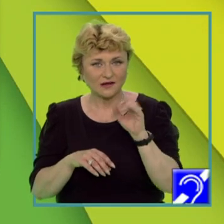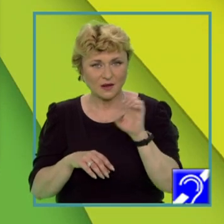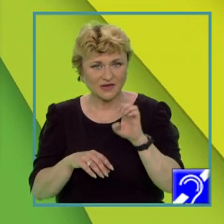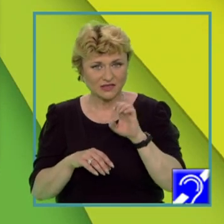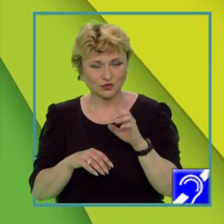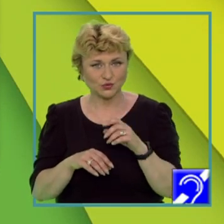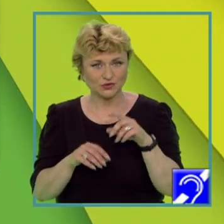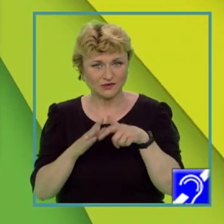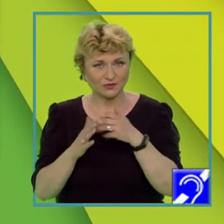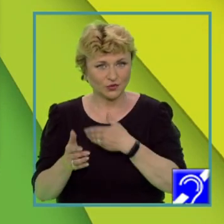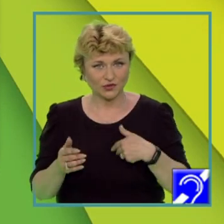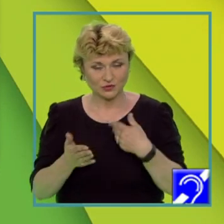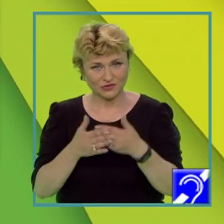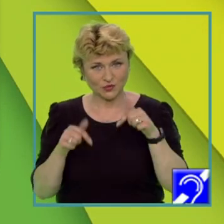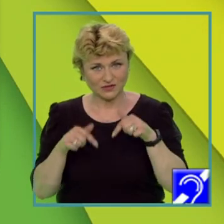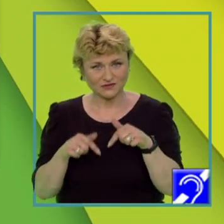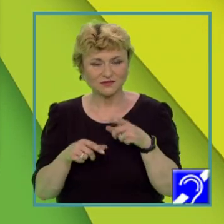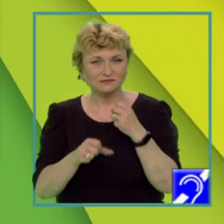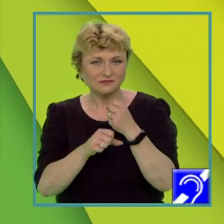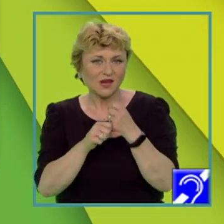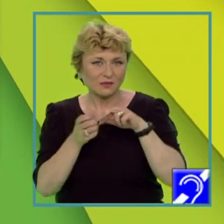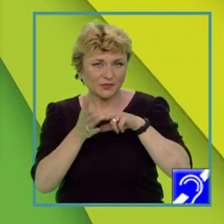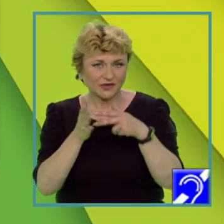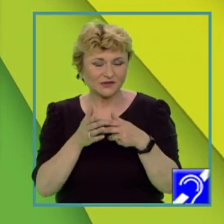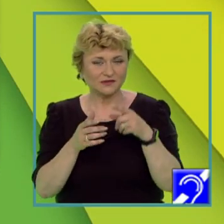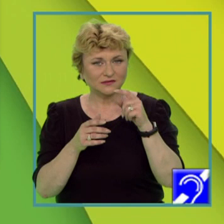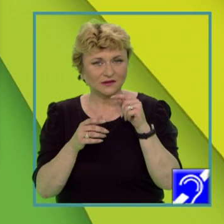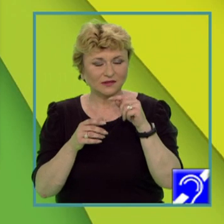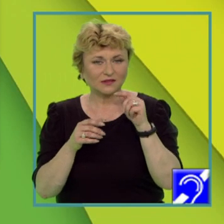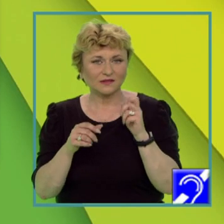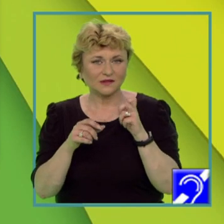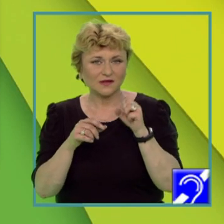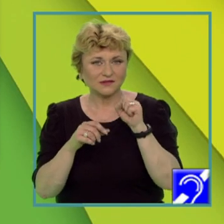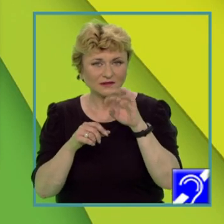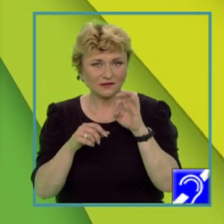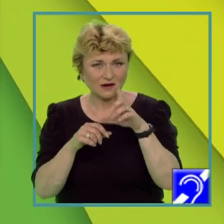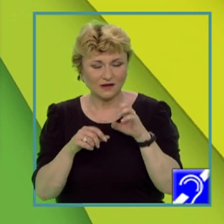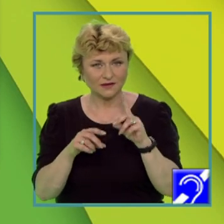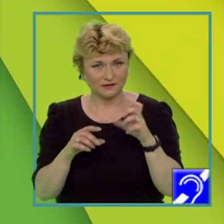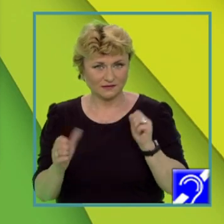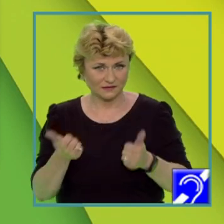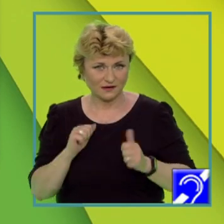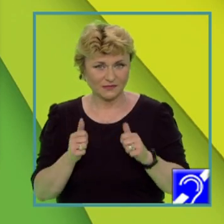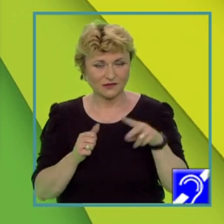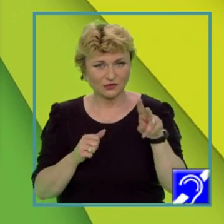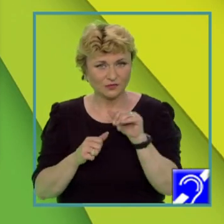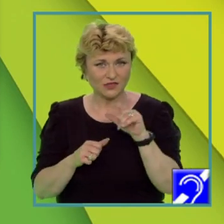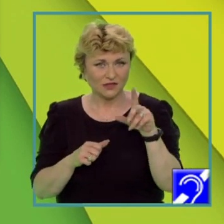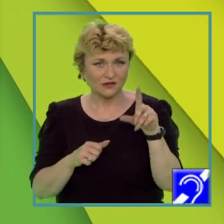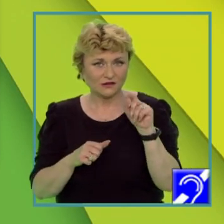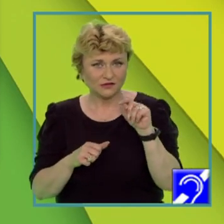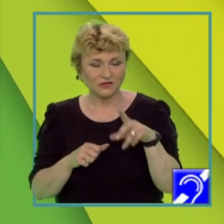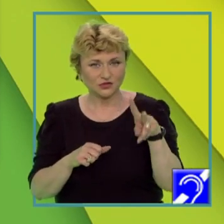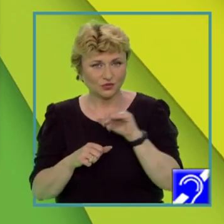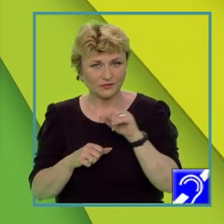astăzi vom pregătit o selecție de ITM din testele de antrenament 2020 2021 itemi